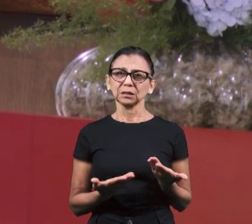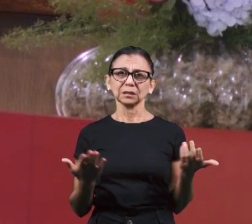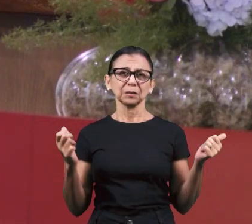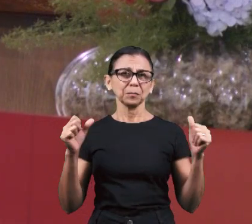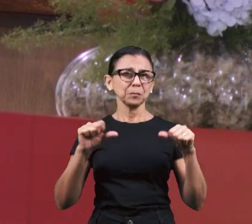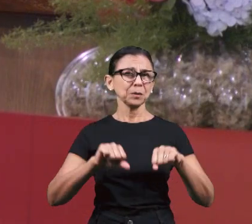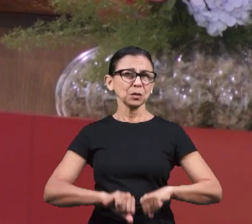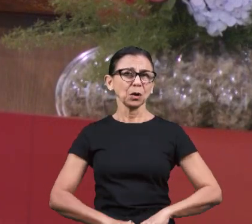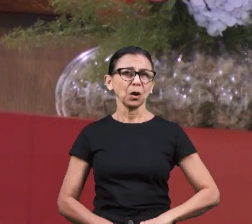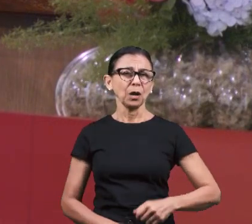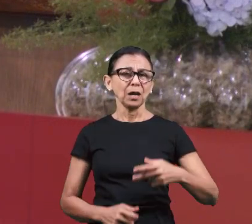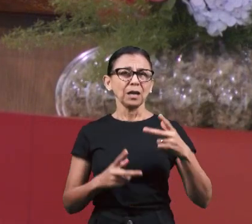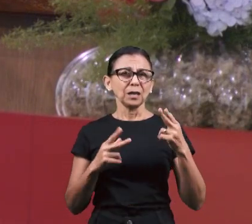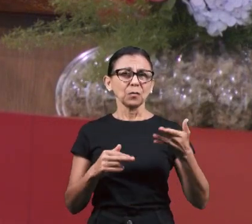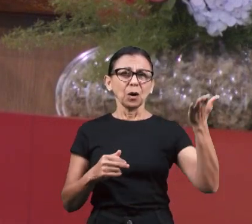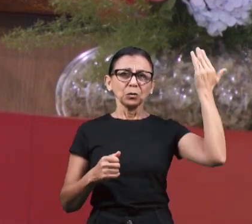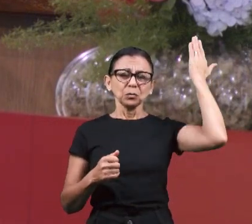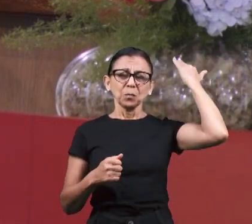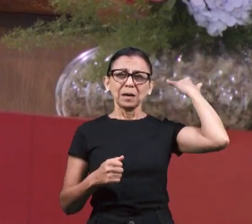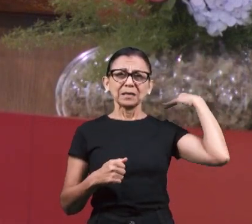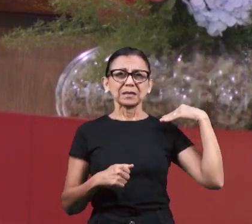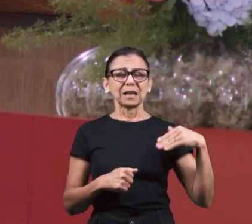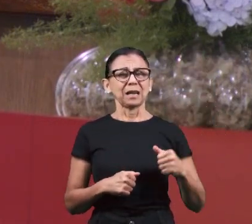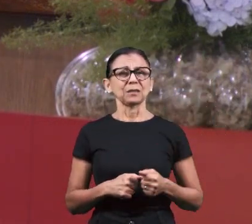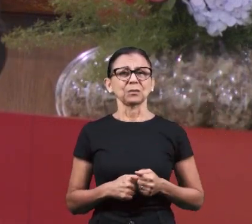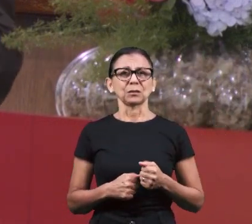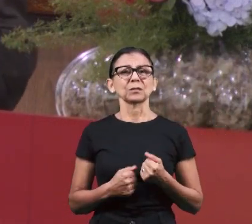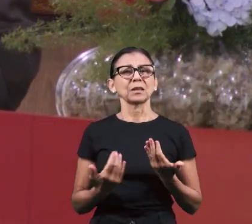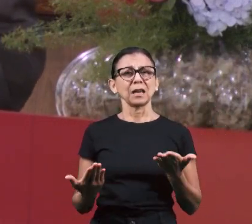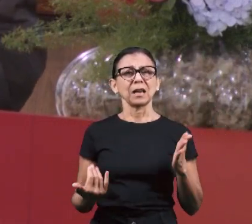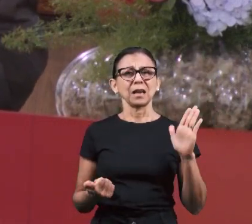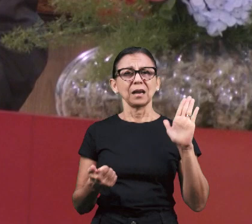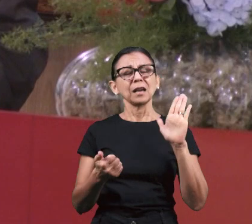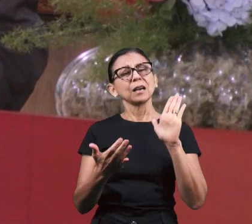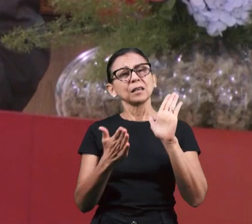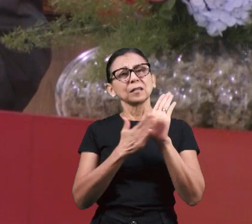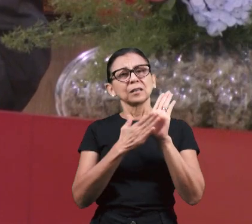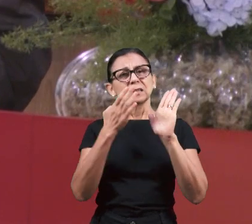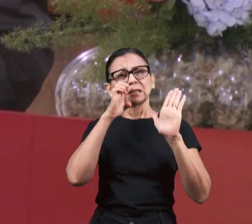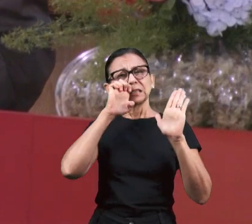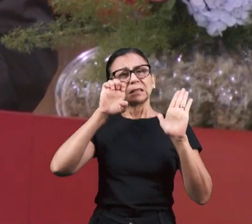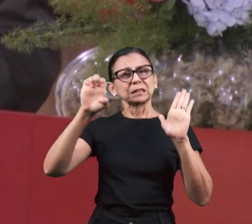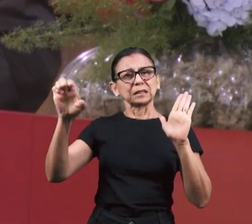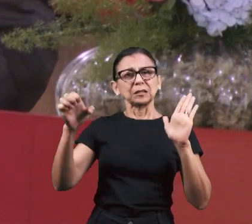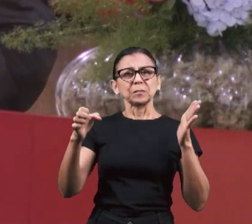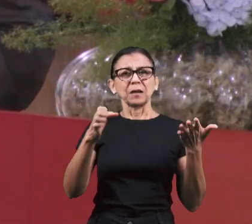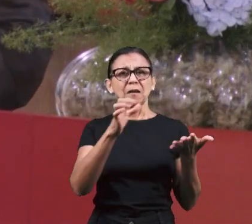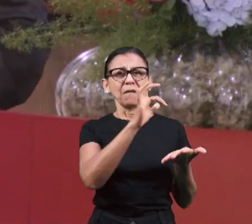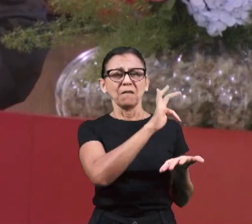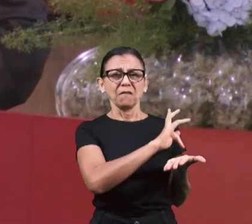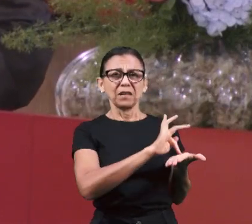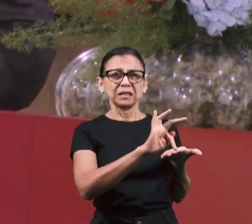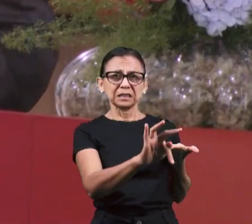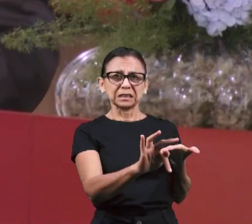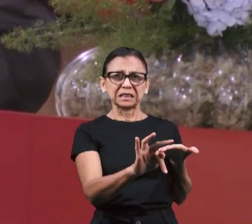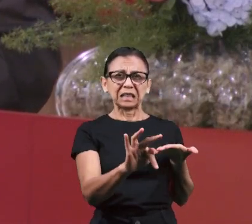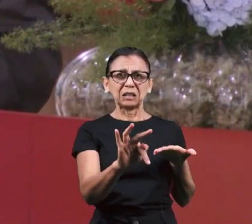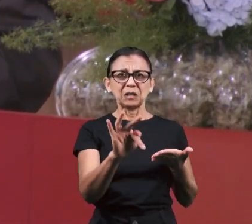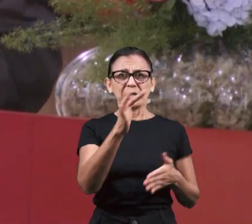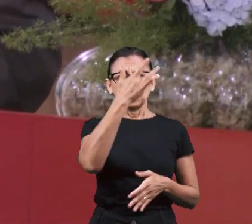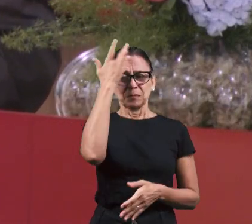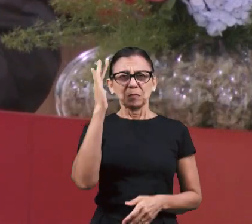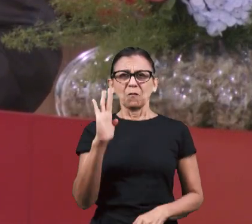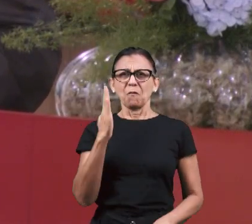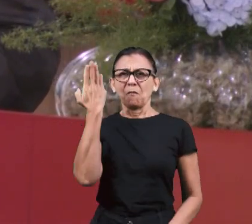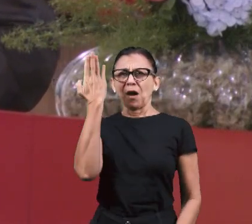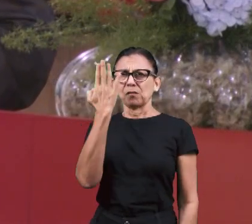la, enfin, il est en train de faire la même manière ce que les pharisiens, les hypocrites ont fait au passé. On